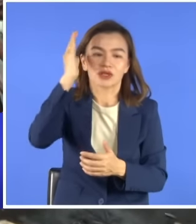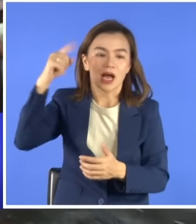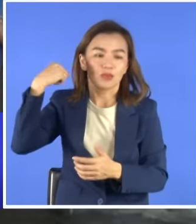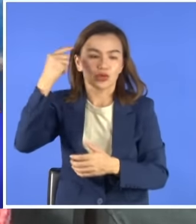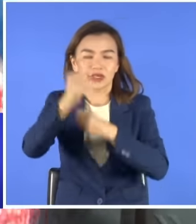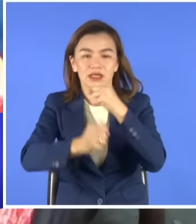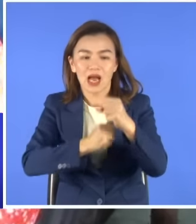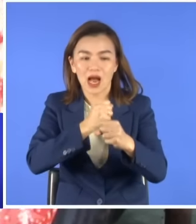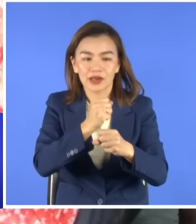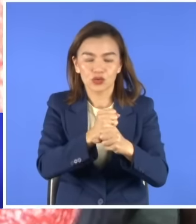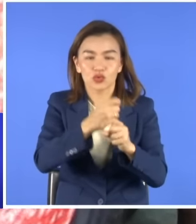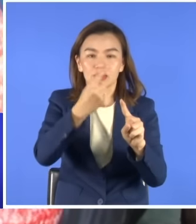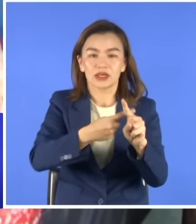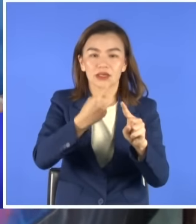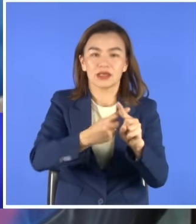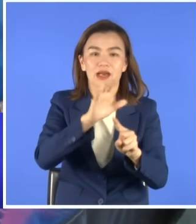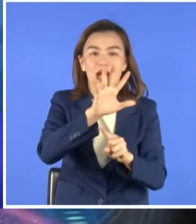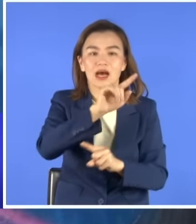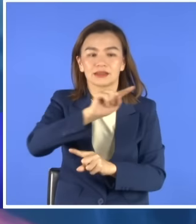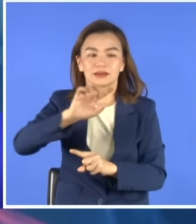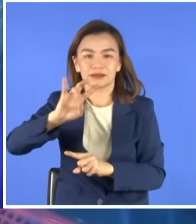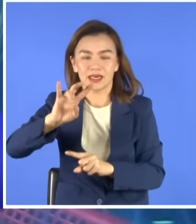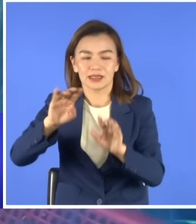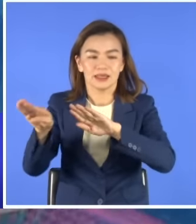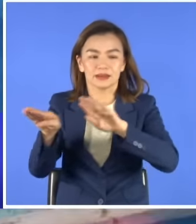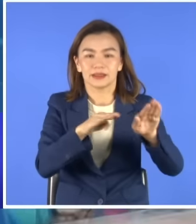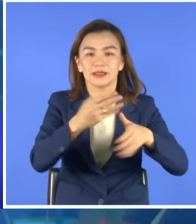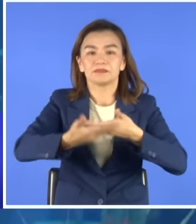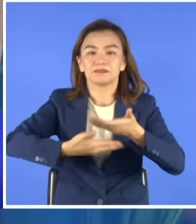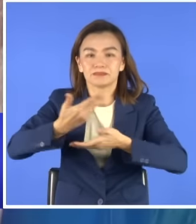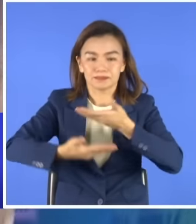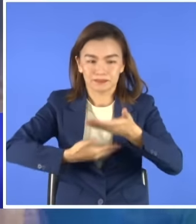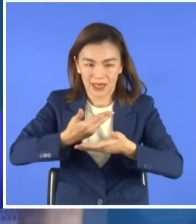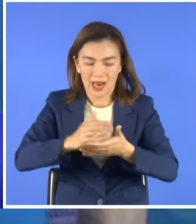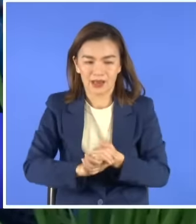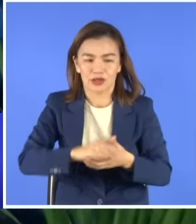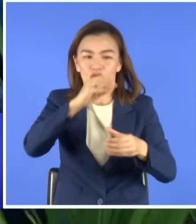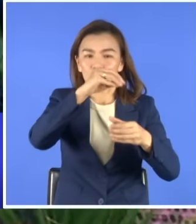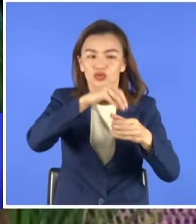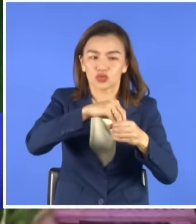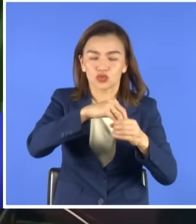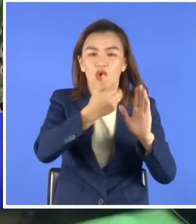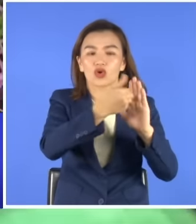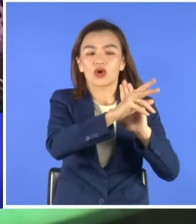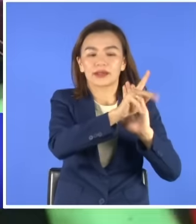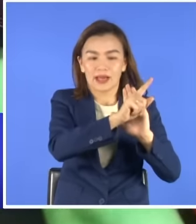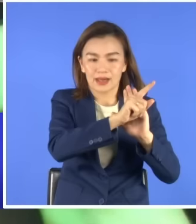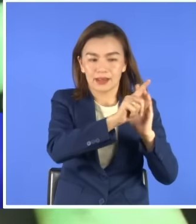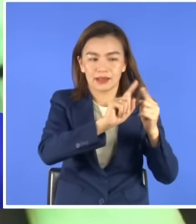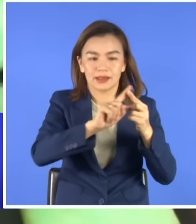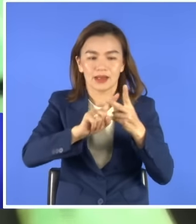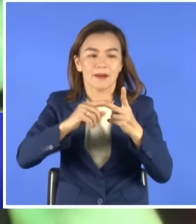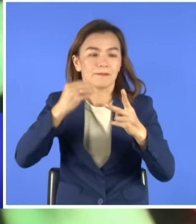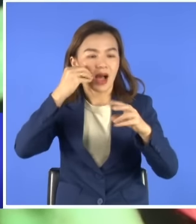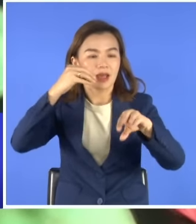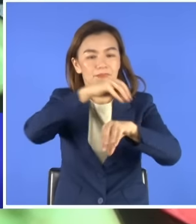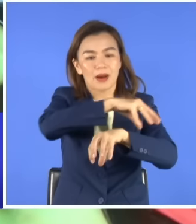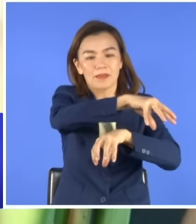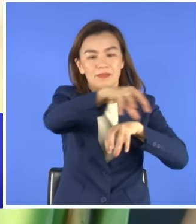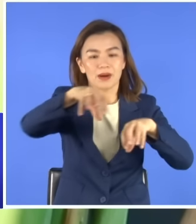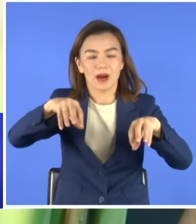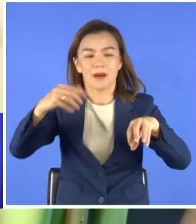ประมาณสัก 5-7เดือนที่เตรียมไว้ขายให้กับลูกค้าทั้งในตัวของจังหวัดขอนแก่นแล้วก็จังหวัดใกล้เคียงเนื่องจาก